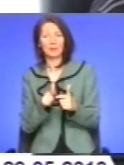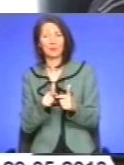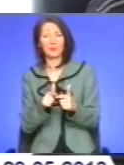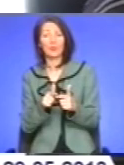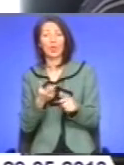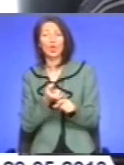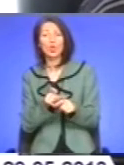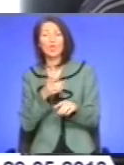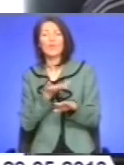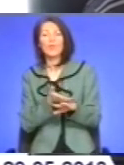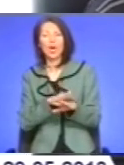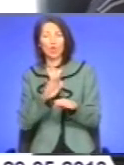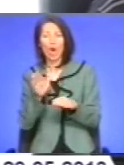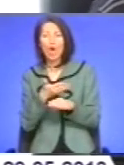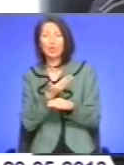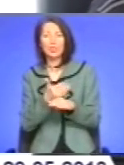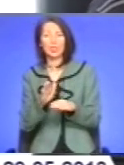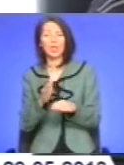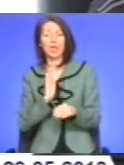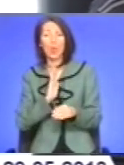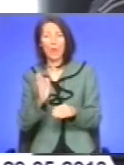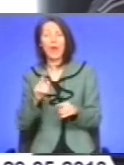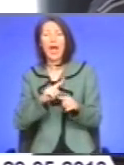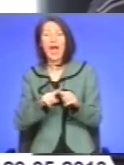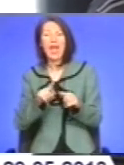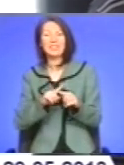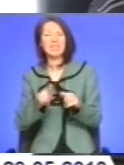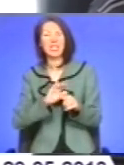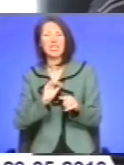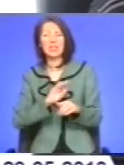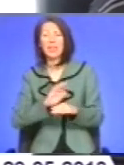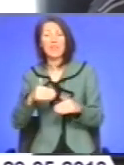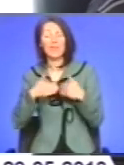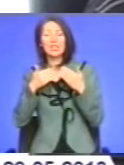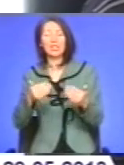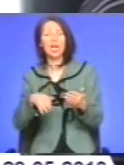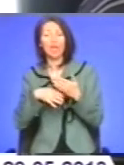дуже важко розділити, буває, екстрену і невідкладну допомогу.